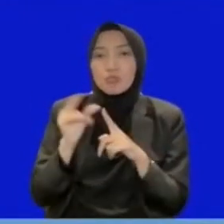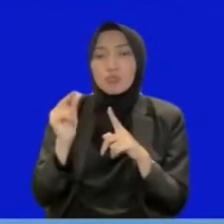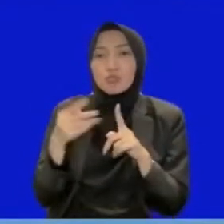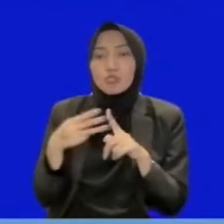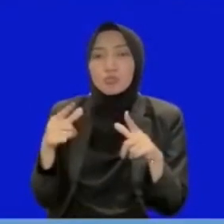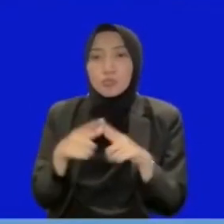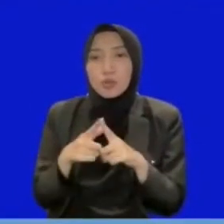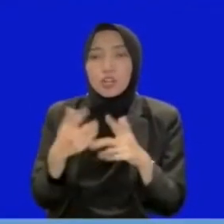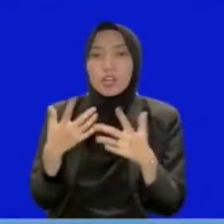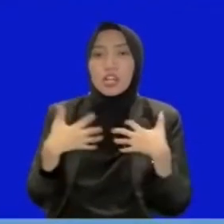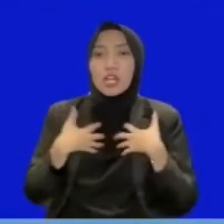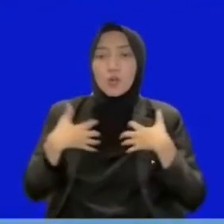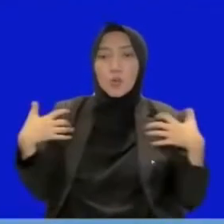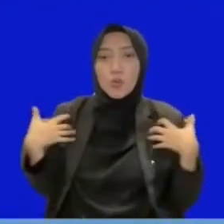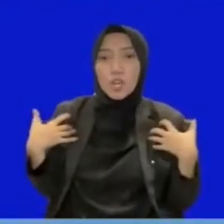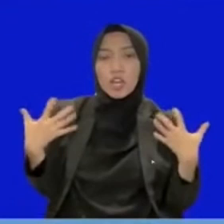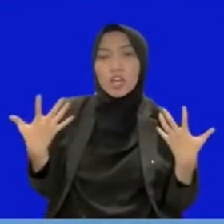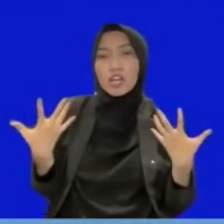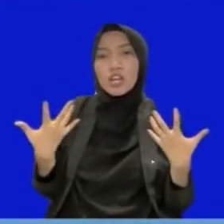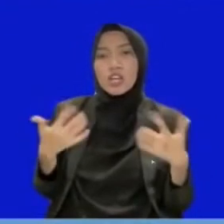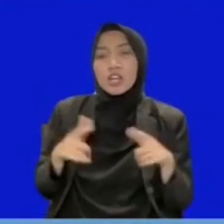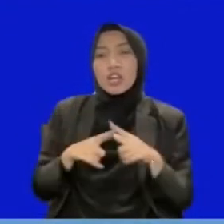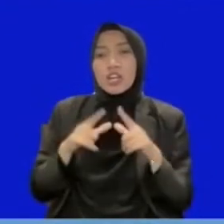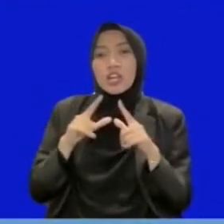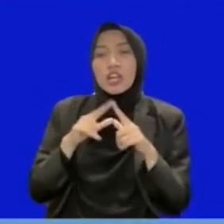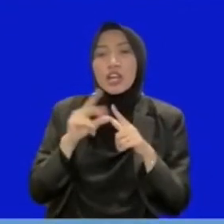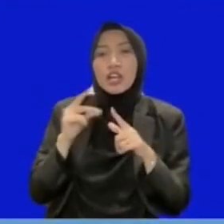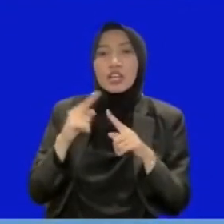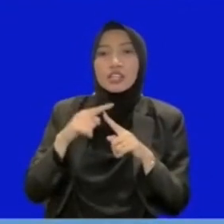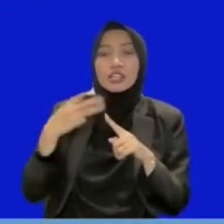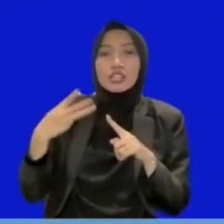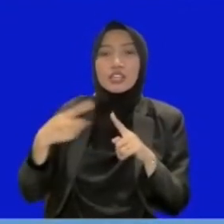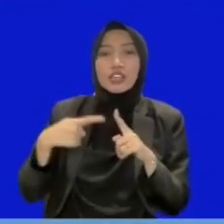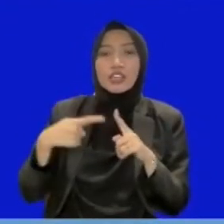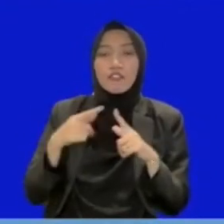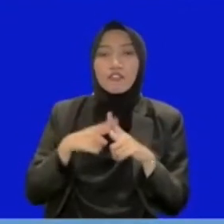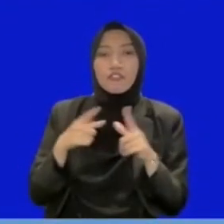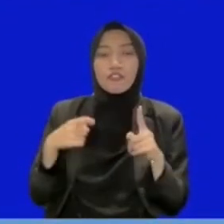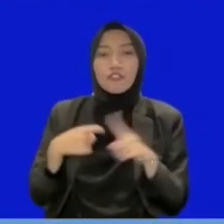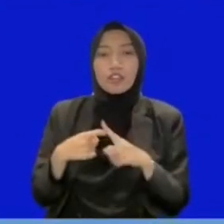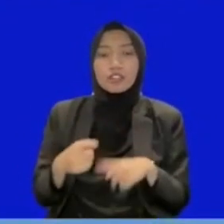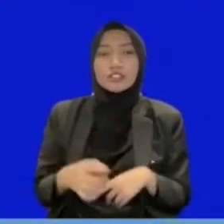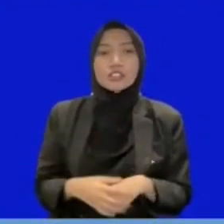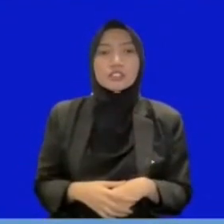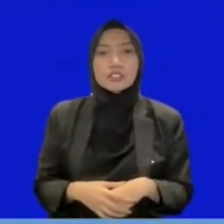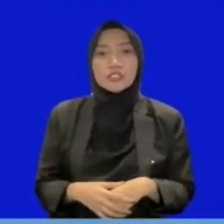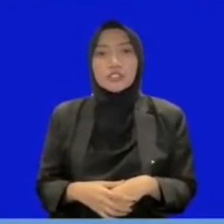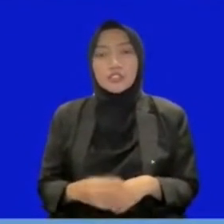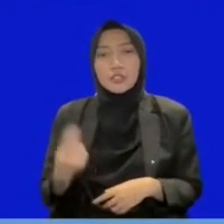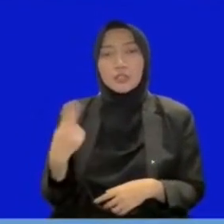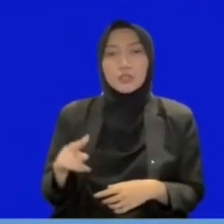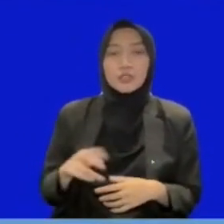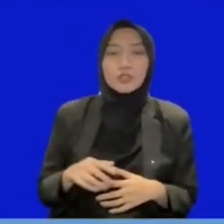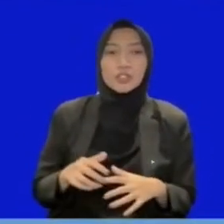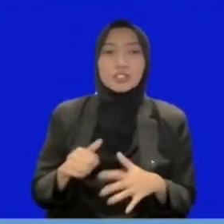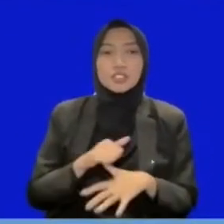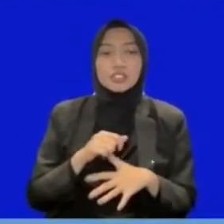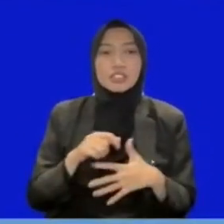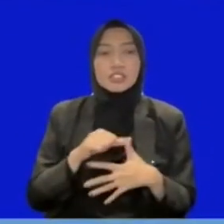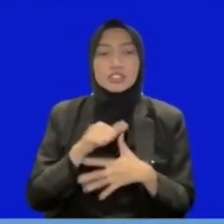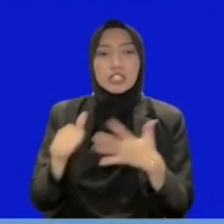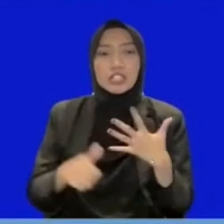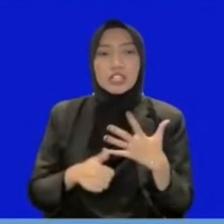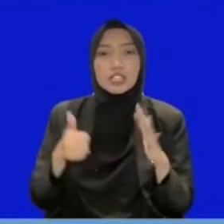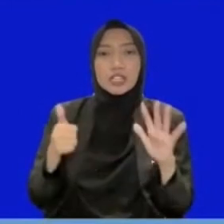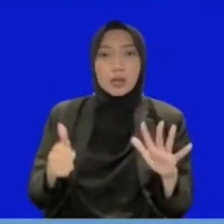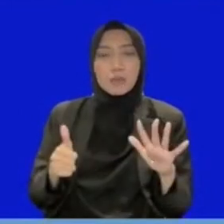faunanya, dan juga artefak-artefak yang ditemukan di sana. Kemudian untuk kriteria keenamnya, jadi